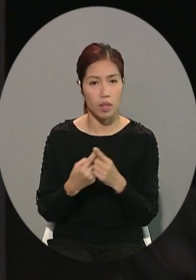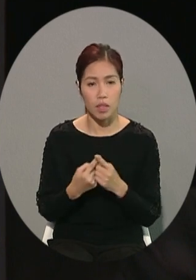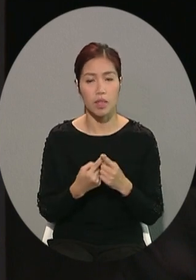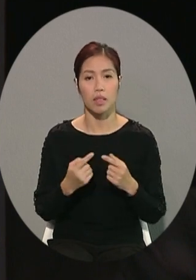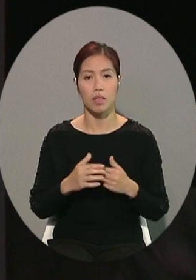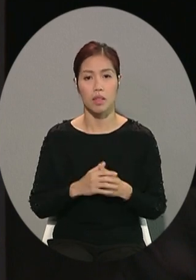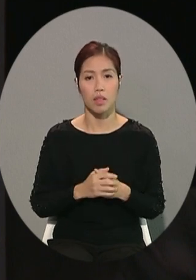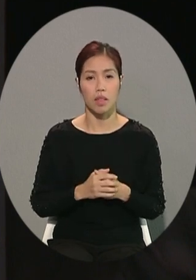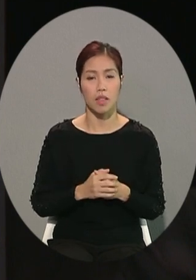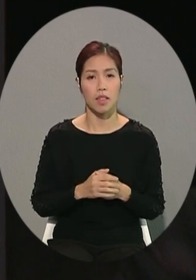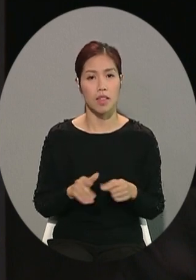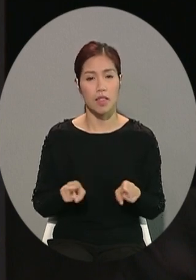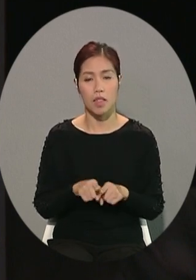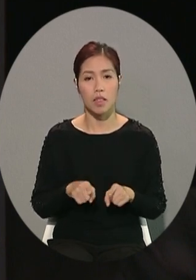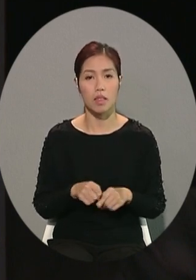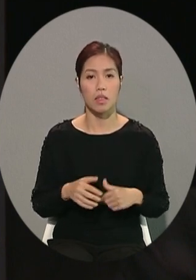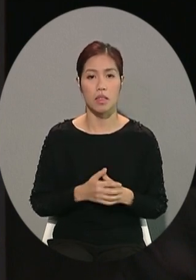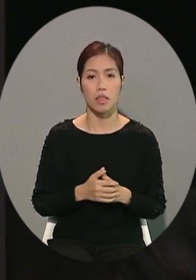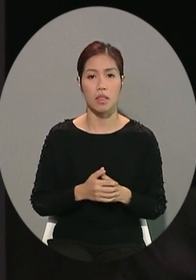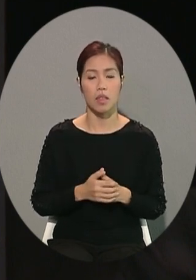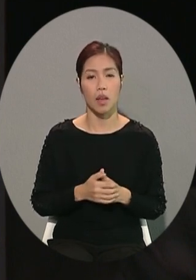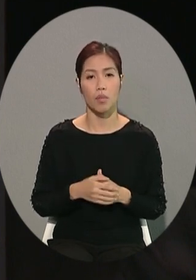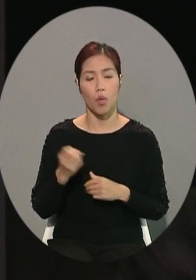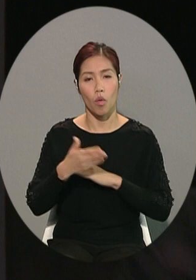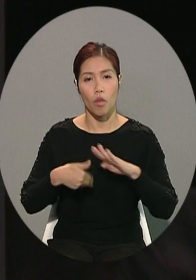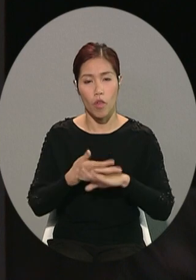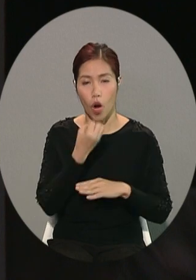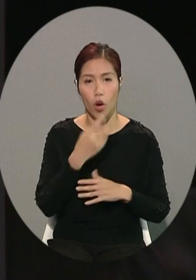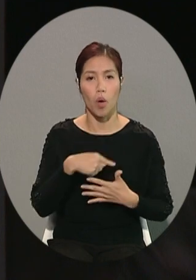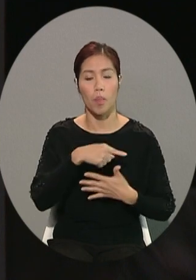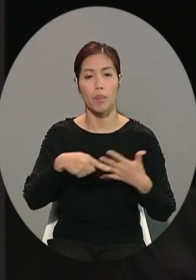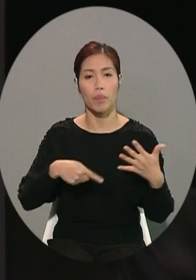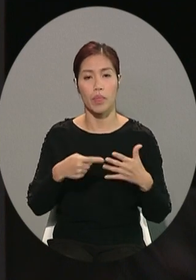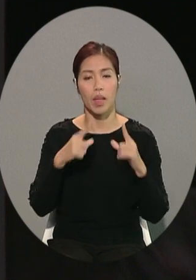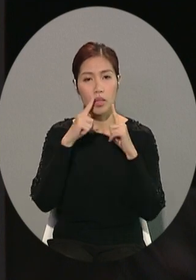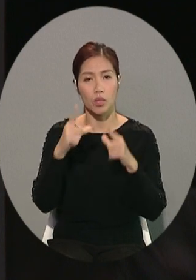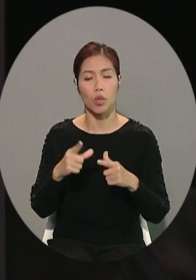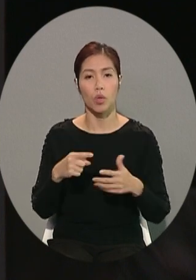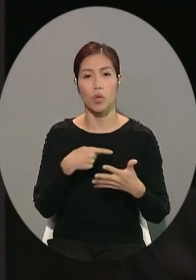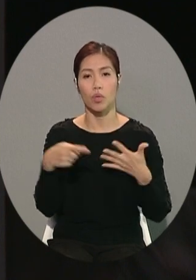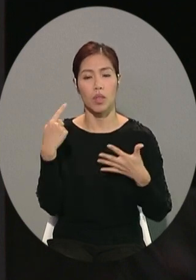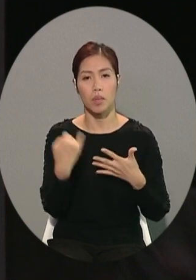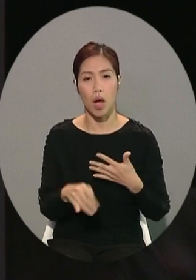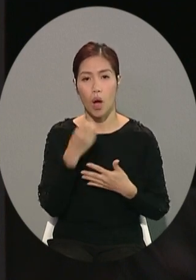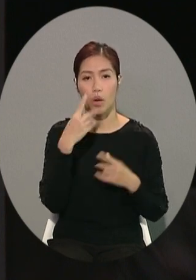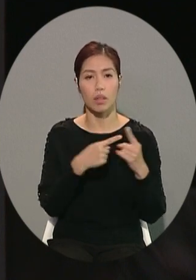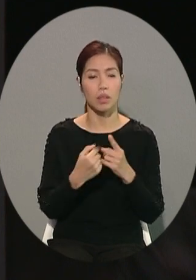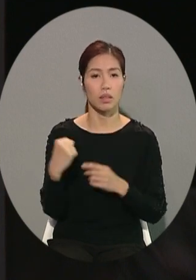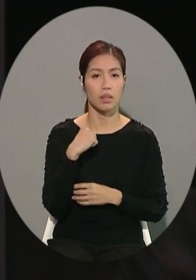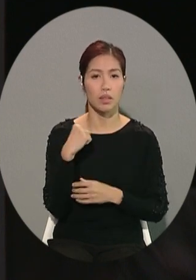生一起光复香港。五大诉求，缺一不可。香港人加油！